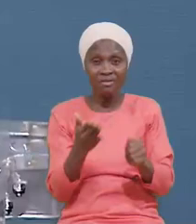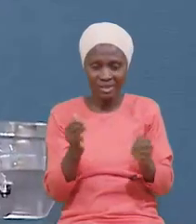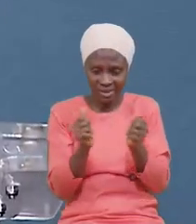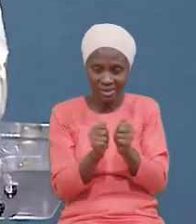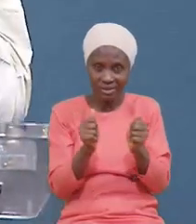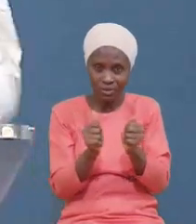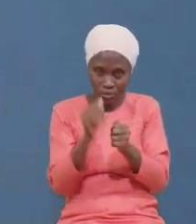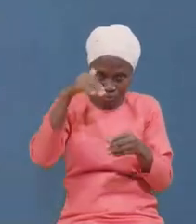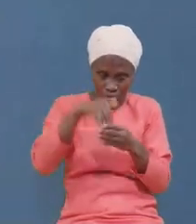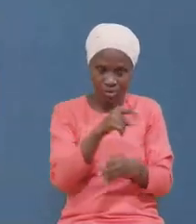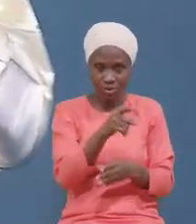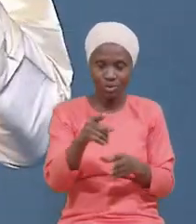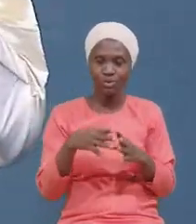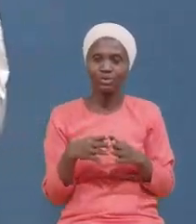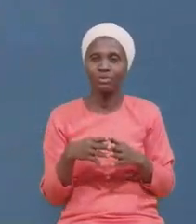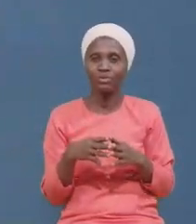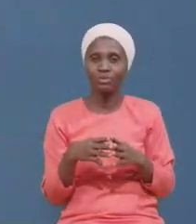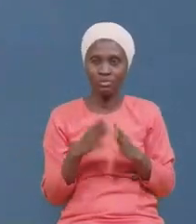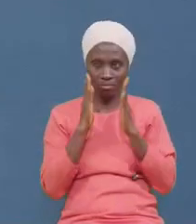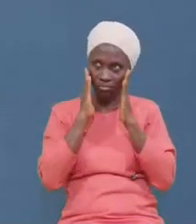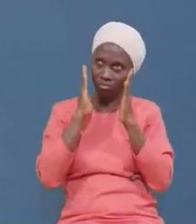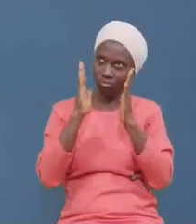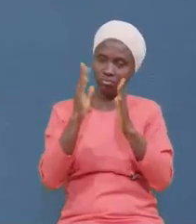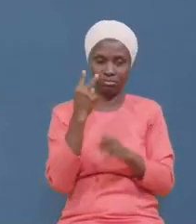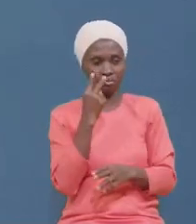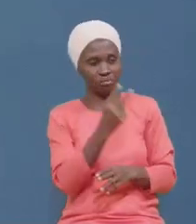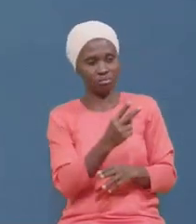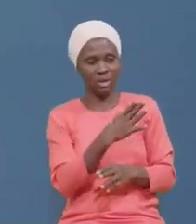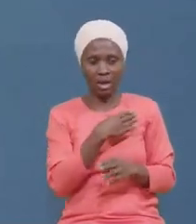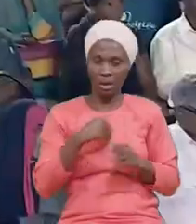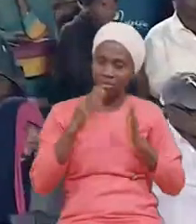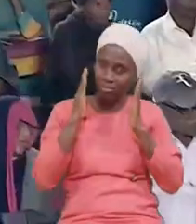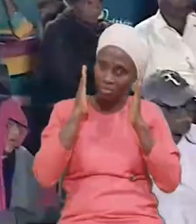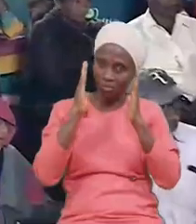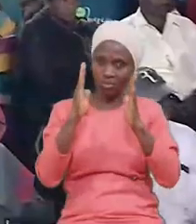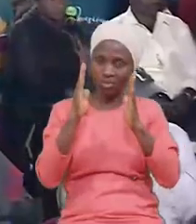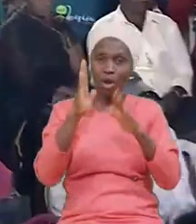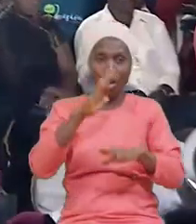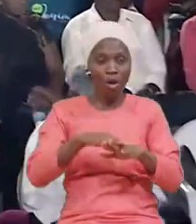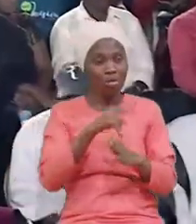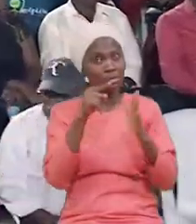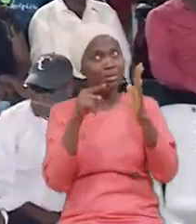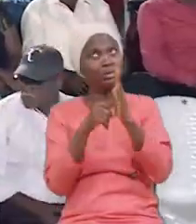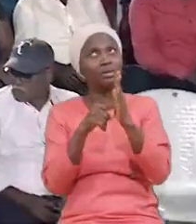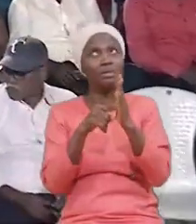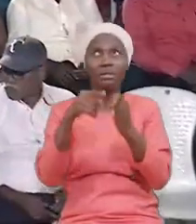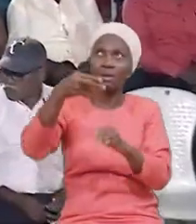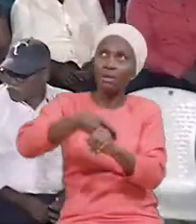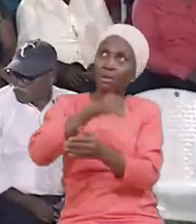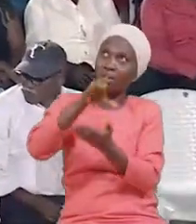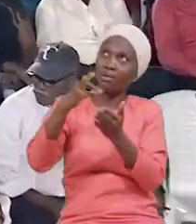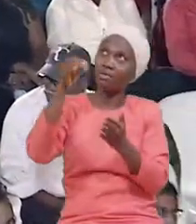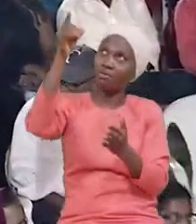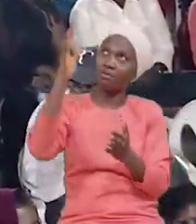you. మీలో ఉన్న సమస్తమును. Behold and concentrate on this lamp of God. ఇదిగో